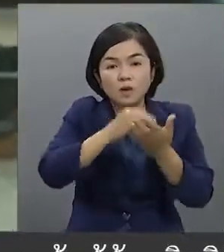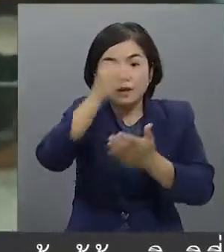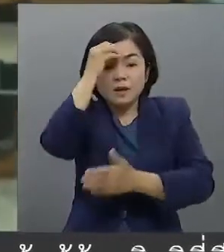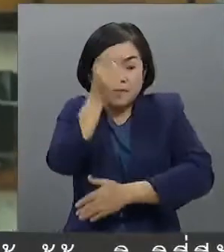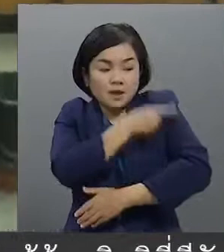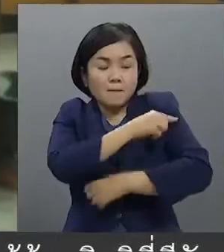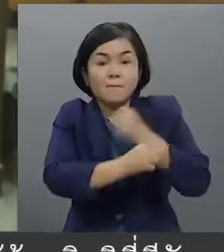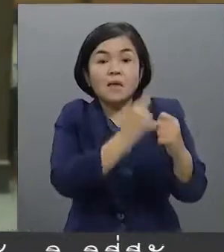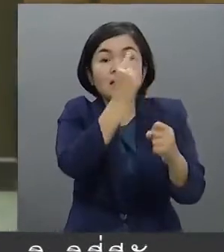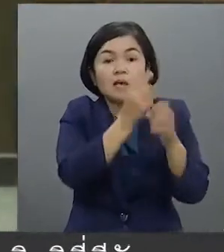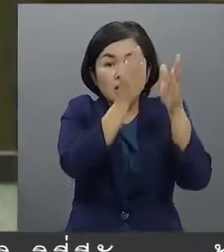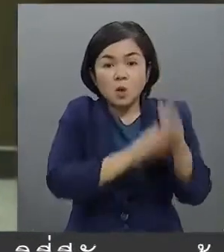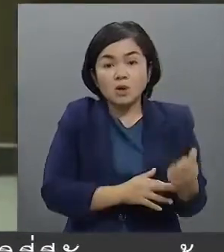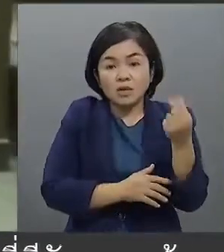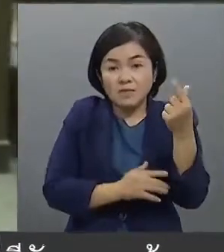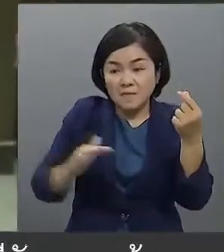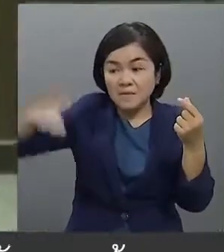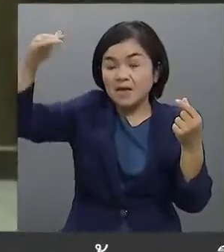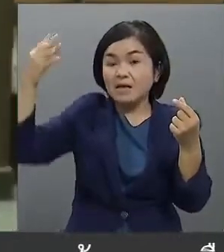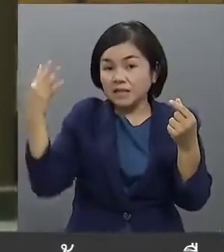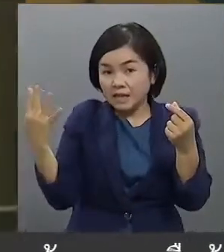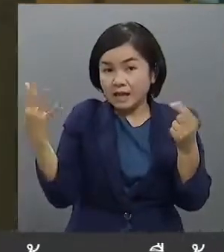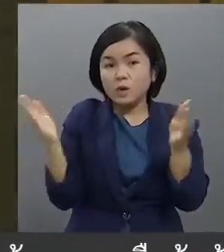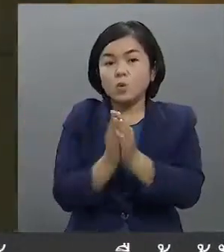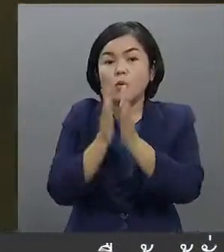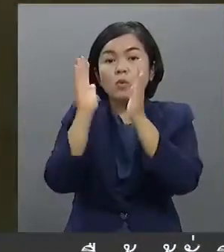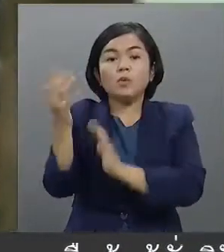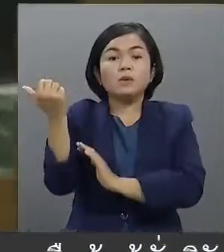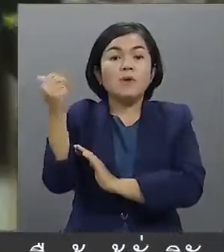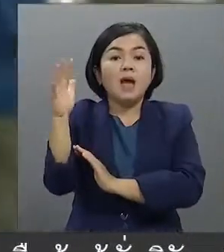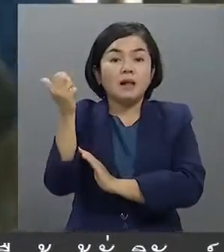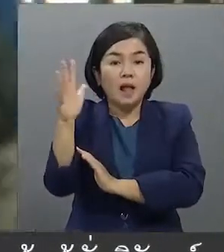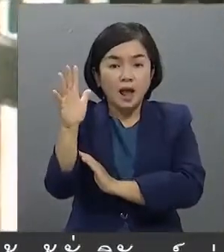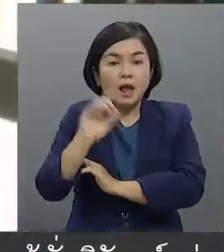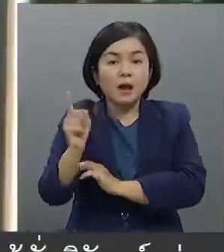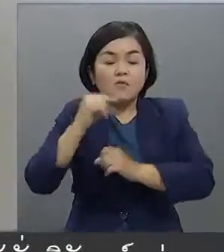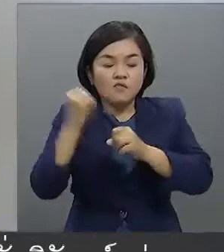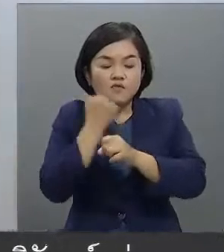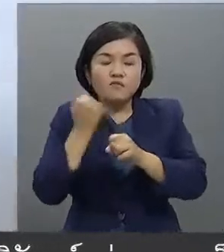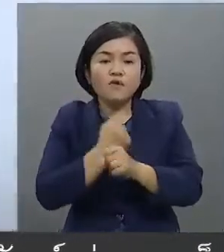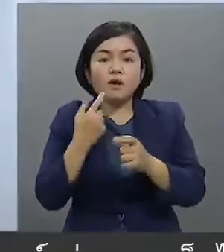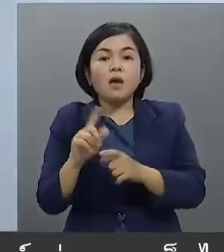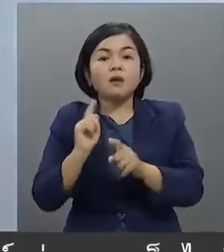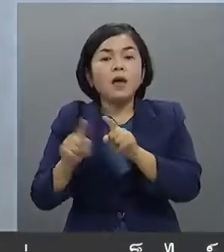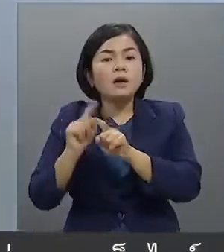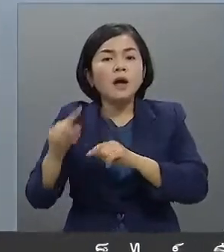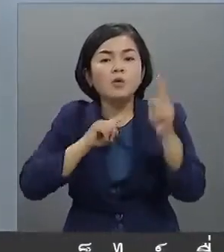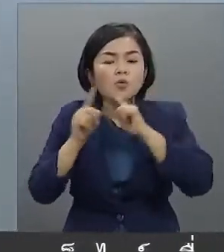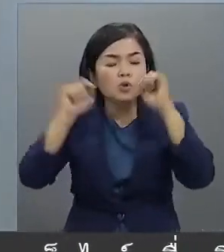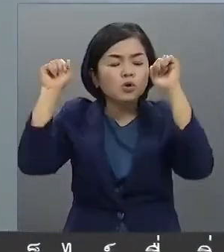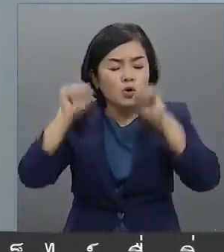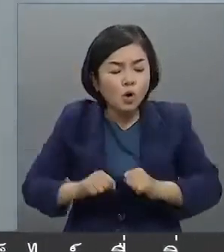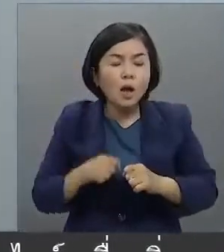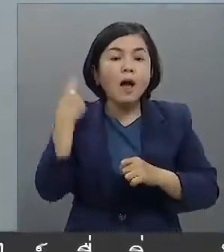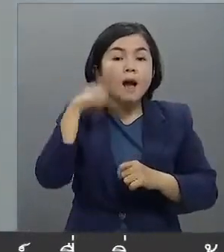รุ่นพี่4คนรวมทั้งหมด15คนนะคะเขาบอกว่าขณะซ้อมเต้นค่ะมีการตกลงร่วมกันว่าหากใครเต้นผิด